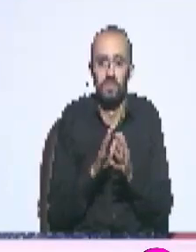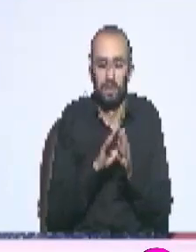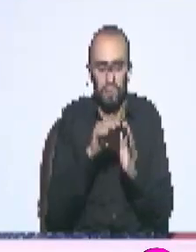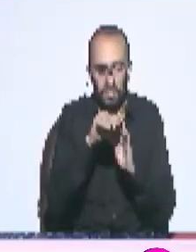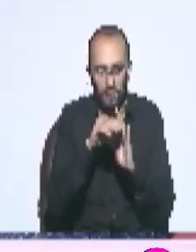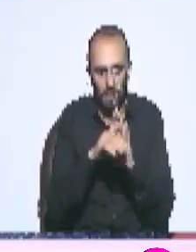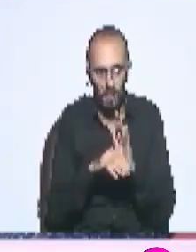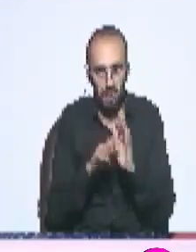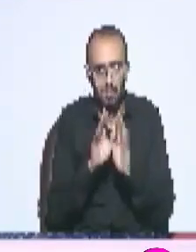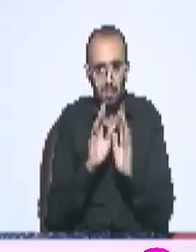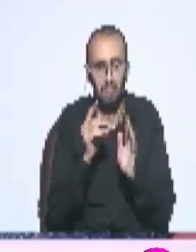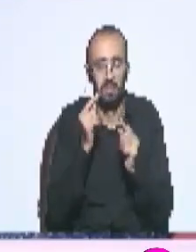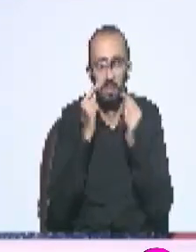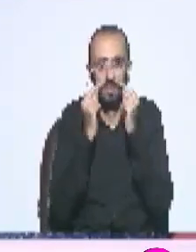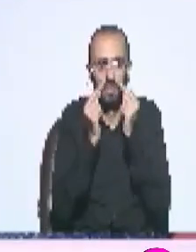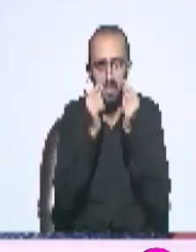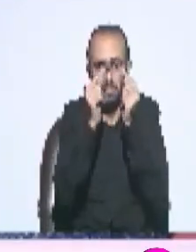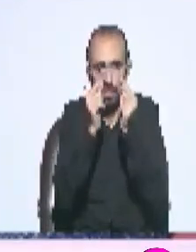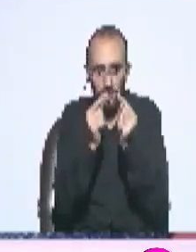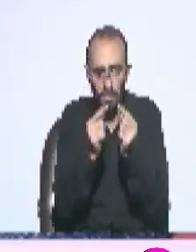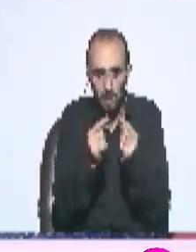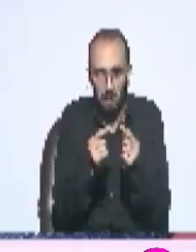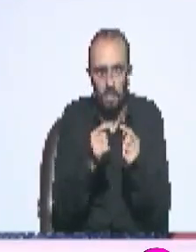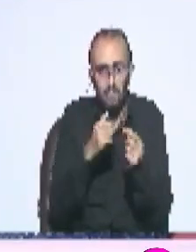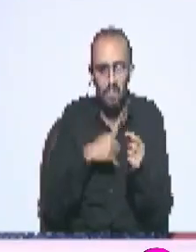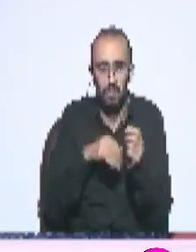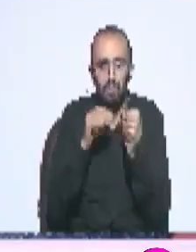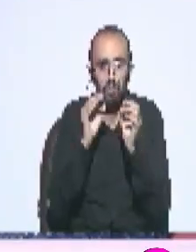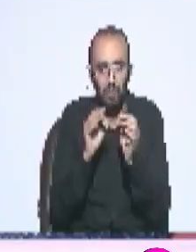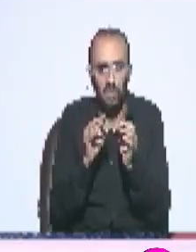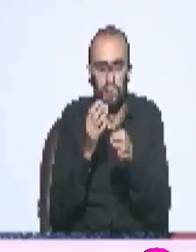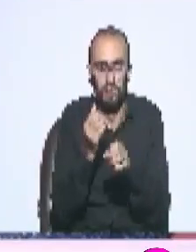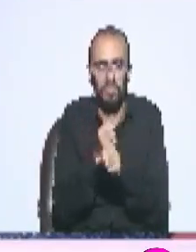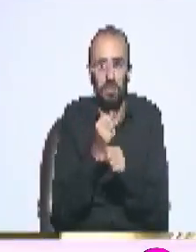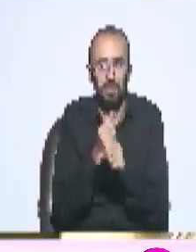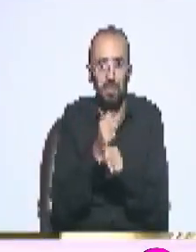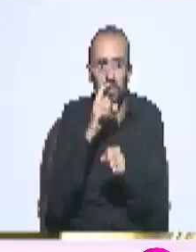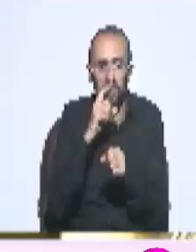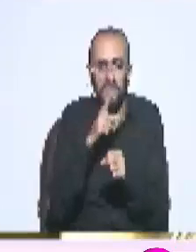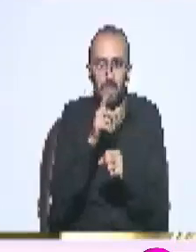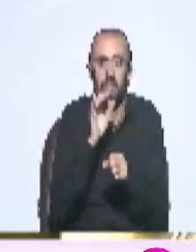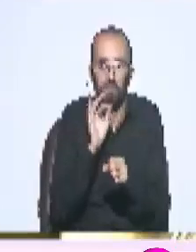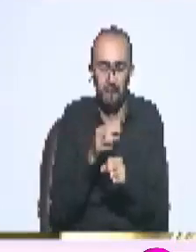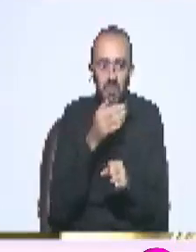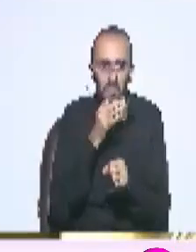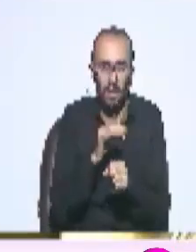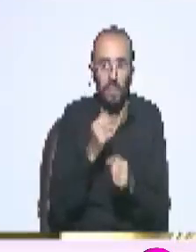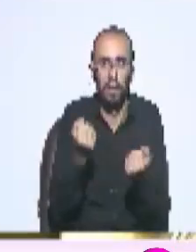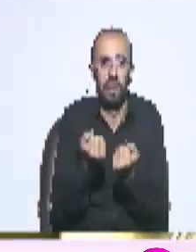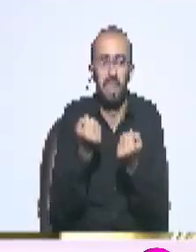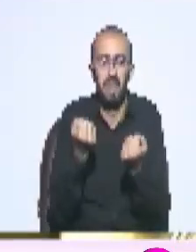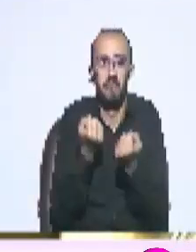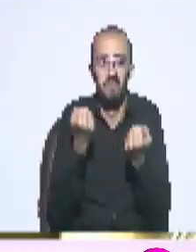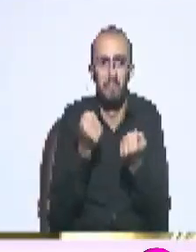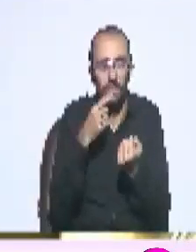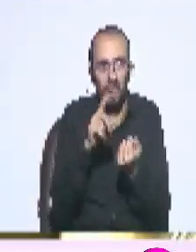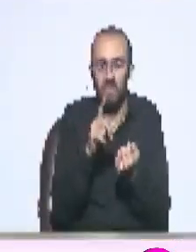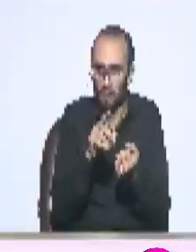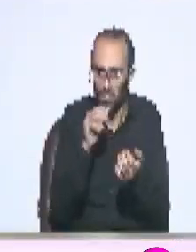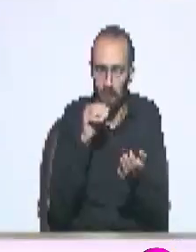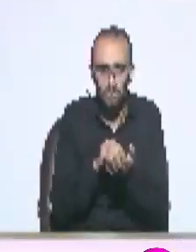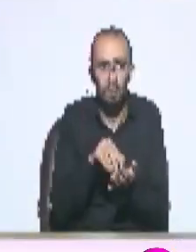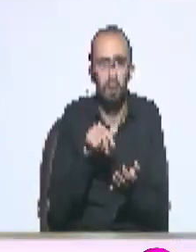ليست شفتهم قدام عينيا متاكد منهم لان انا بشتغل مع نفسي عشان نفس تدريب نديه للناس النهارده ان احط